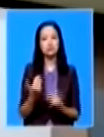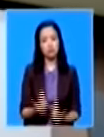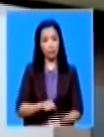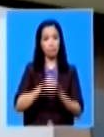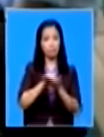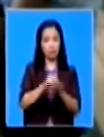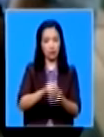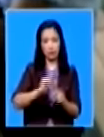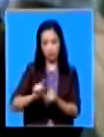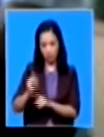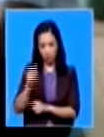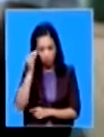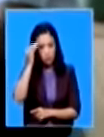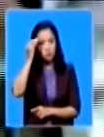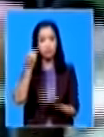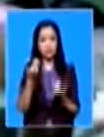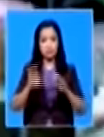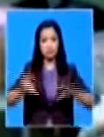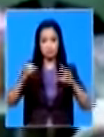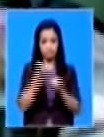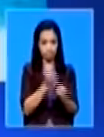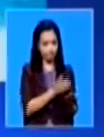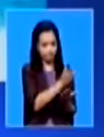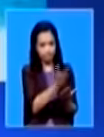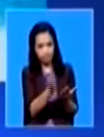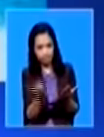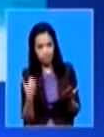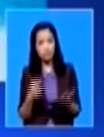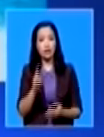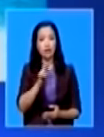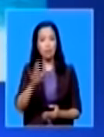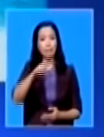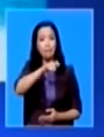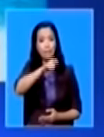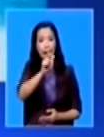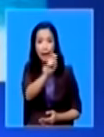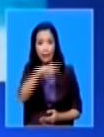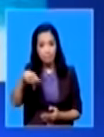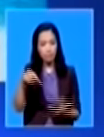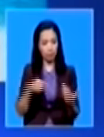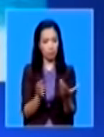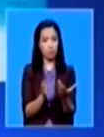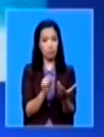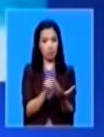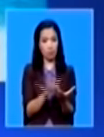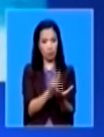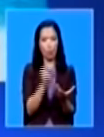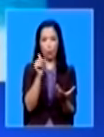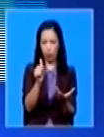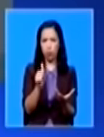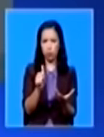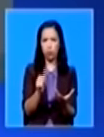างความรู้ในหลายมิติด้วยการพัฒนาทำงานหลายด้านนะระบบแอปพลิเคชันสปอนบนมือถือเนี่ยสำคัญดาวน์โหลดได้ทั้ง App Store